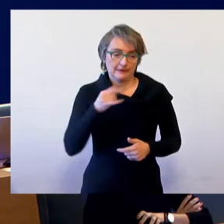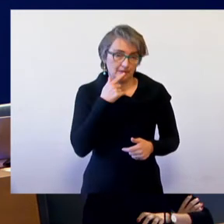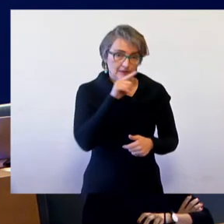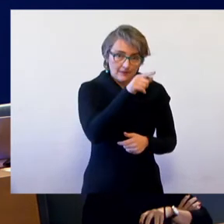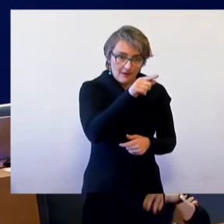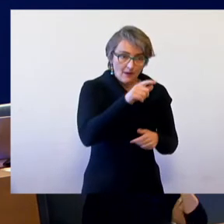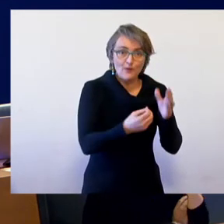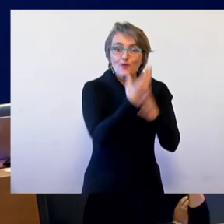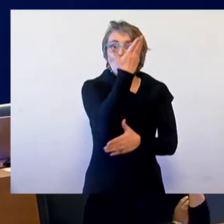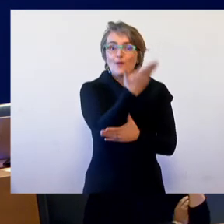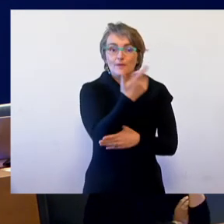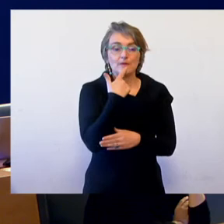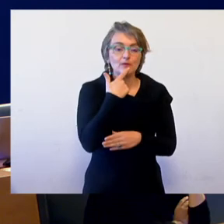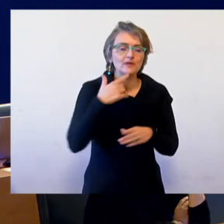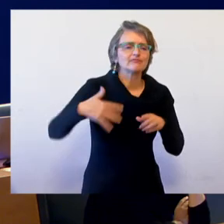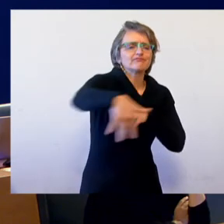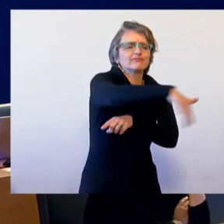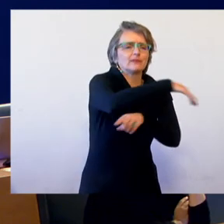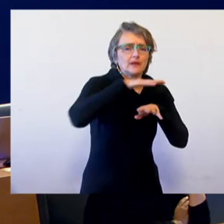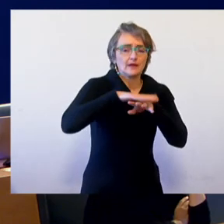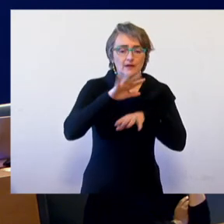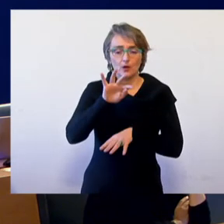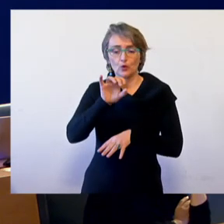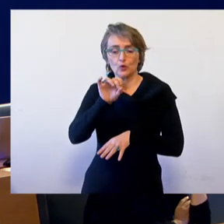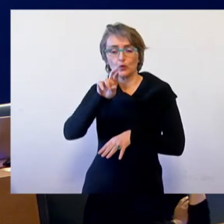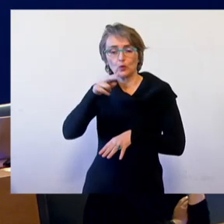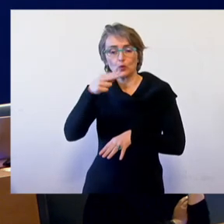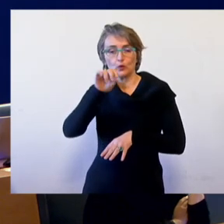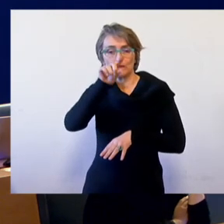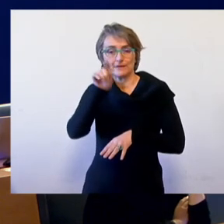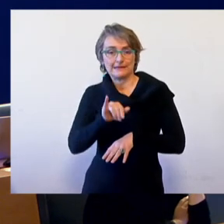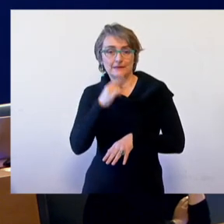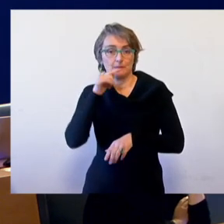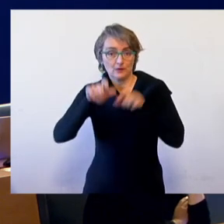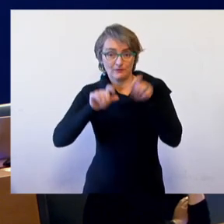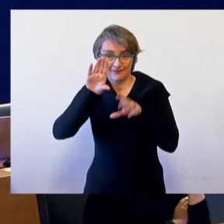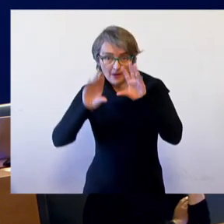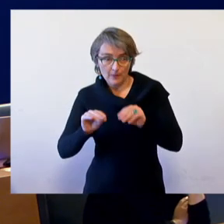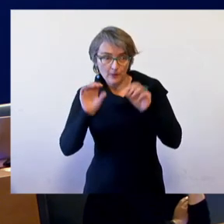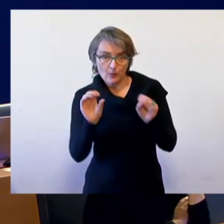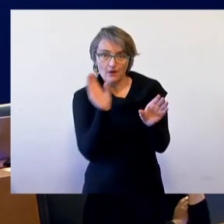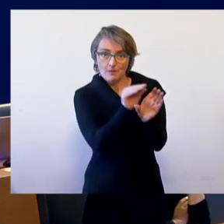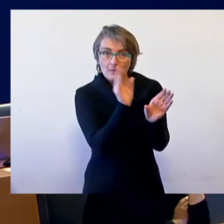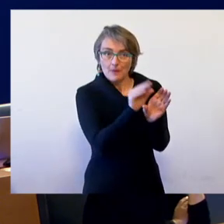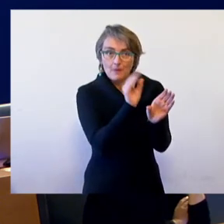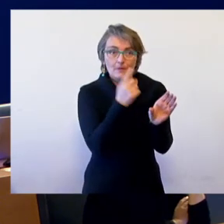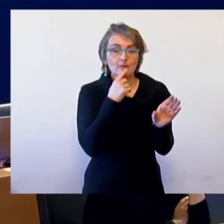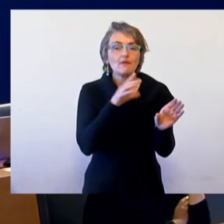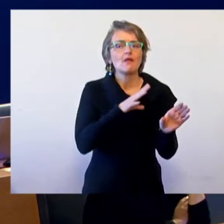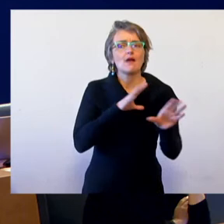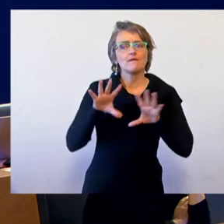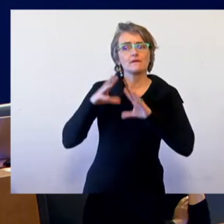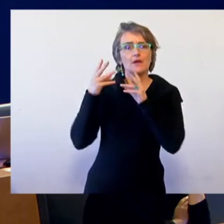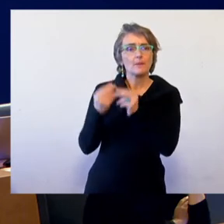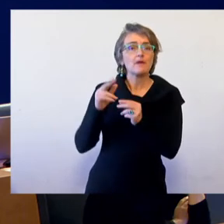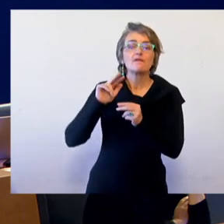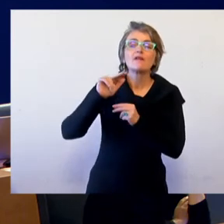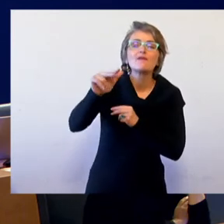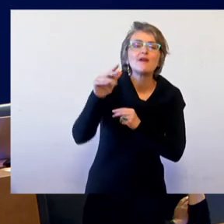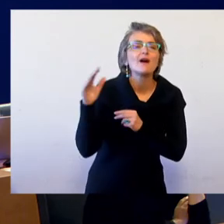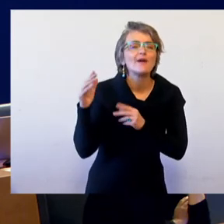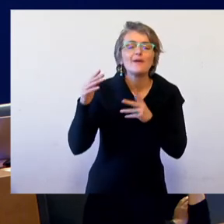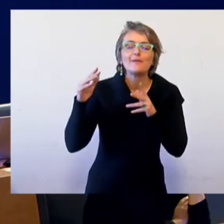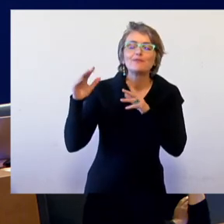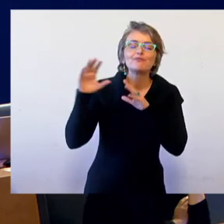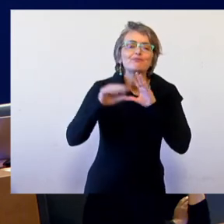des habitants du quartier Tournesy, et qui permet également aux nouvelles familles qui sont déjà arrivées et qui vont continuer d'arriver dans ce quartier